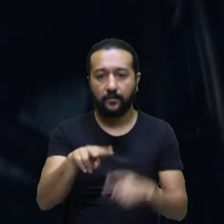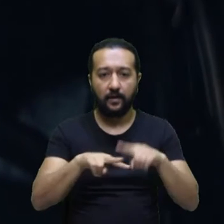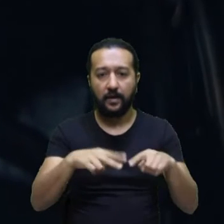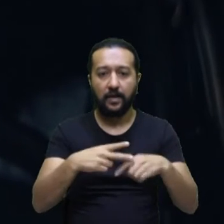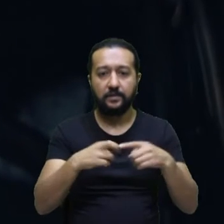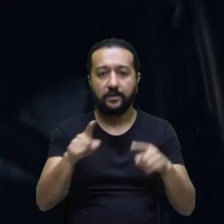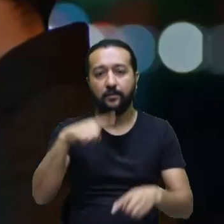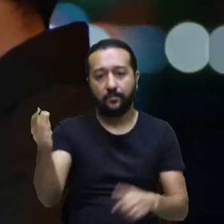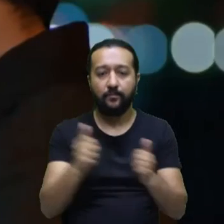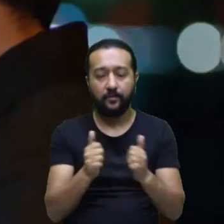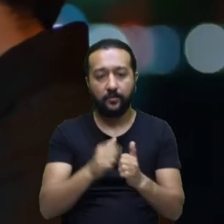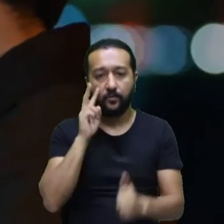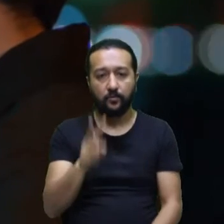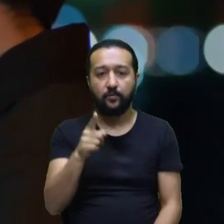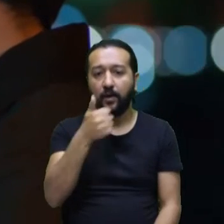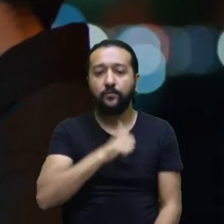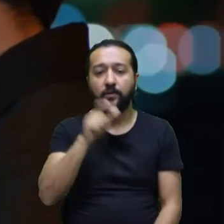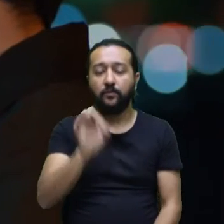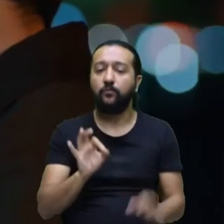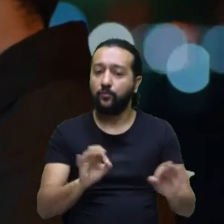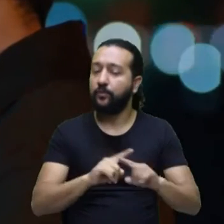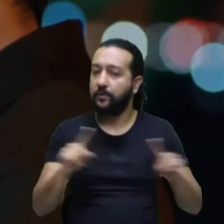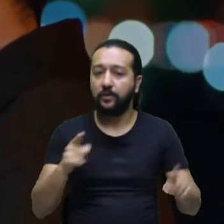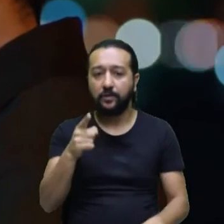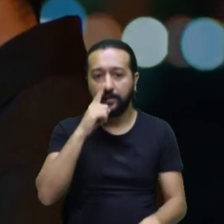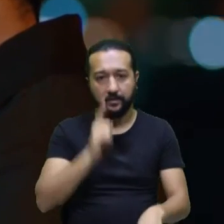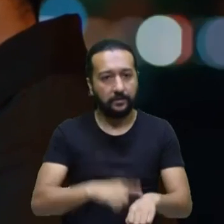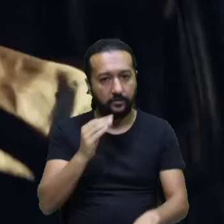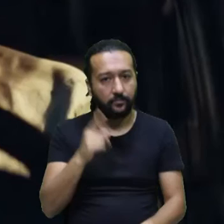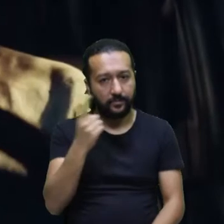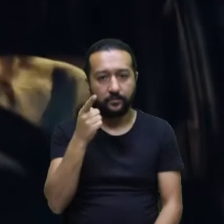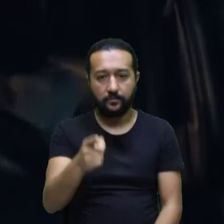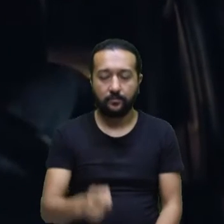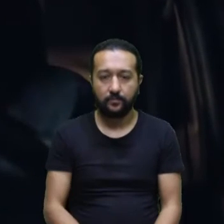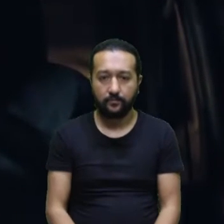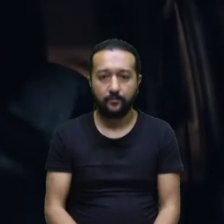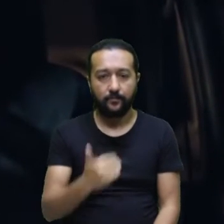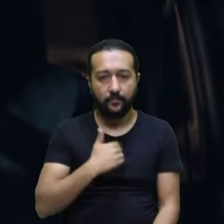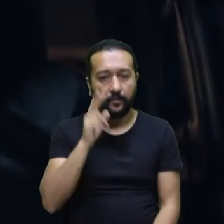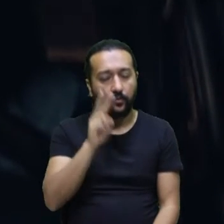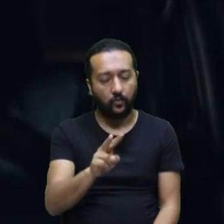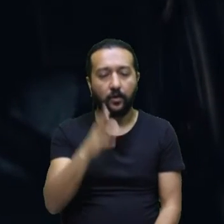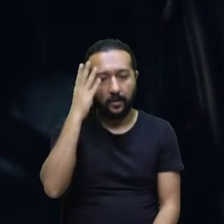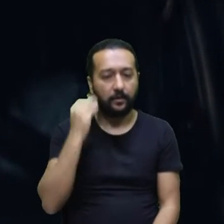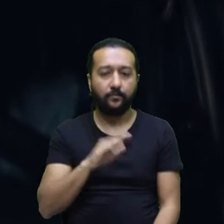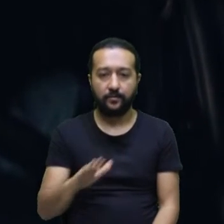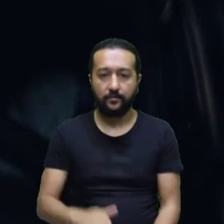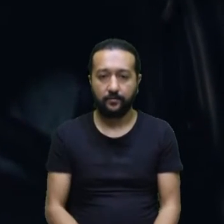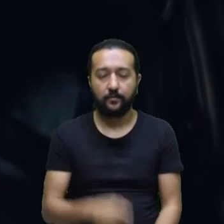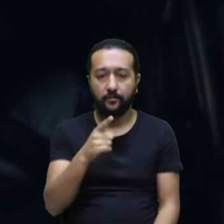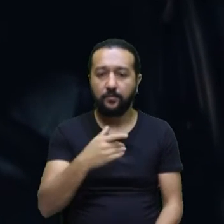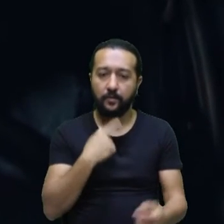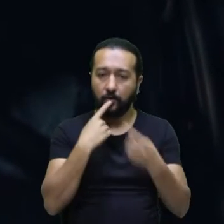Azra'yı bir başkasıyla gördüm. Abi mümkün değil. Nasıl inanırsın böyle bir şeye? Ben göreceğimi gördüm.